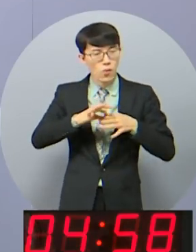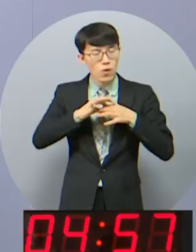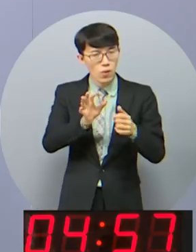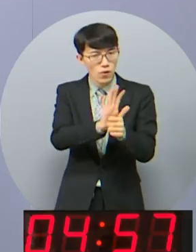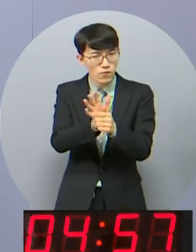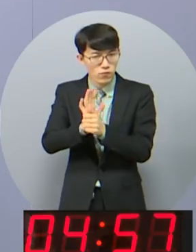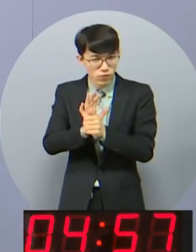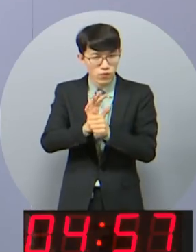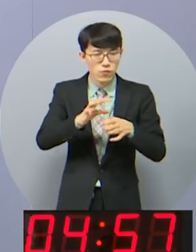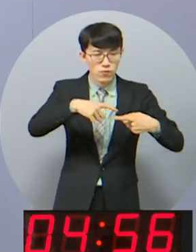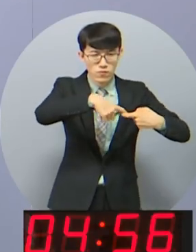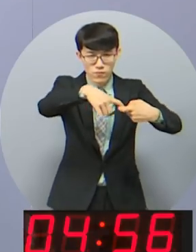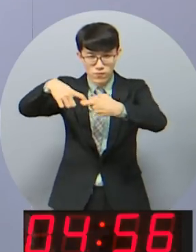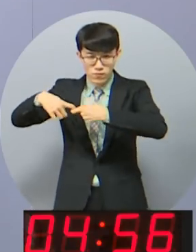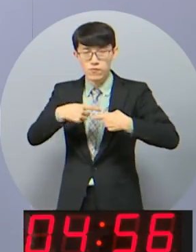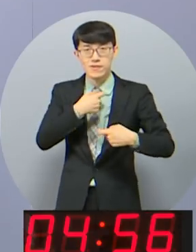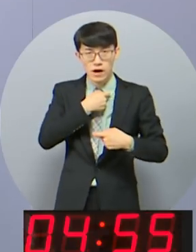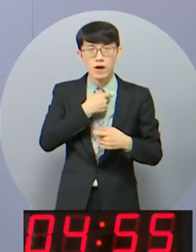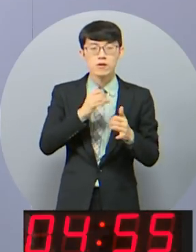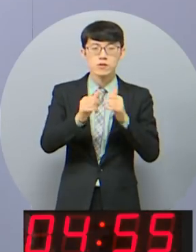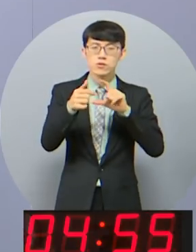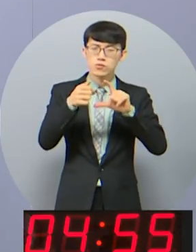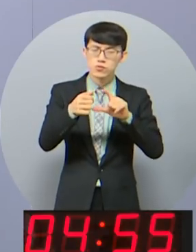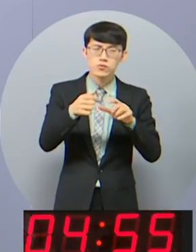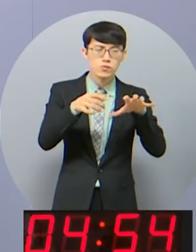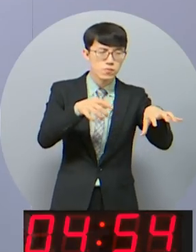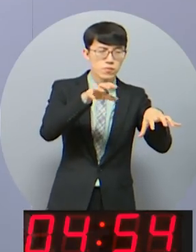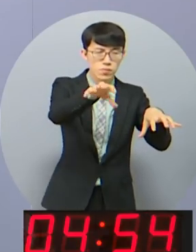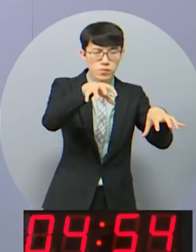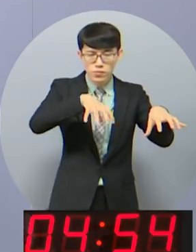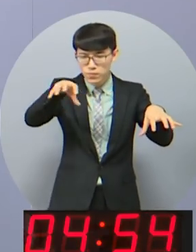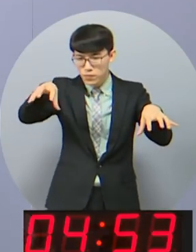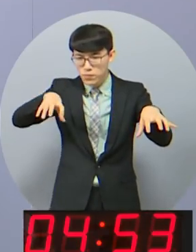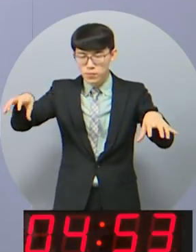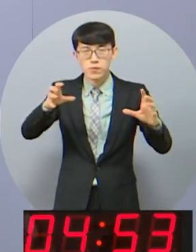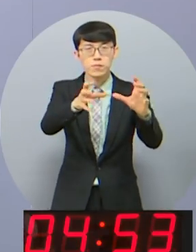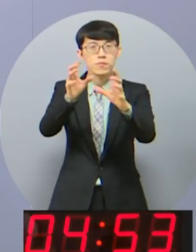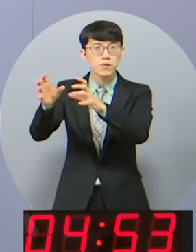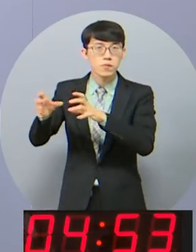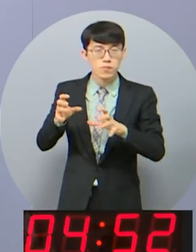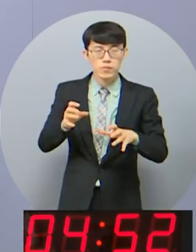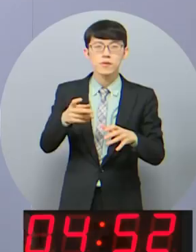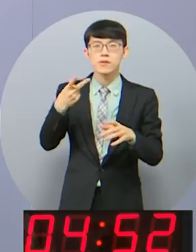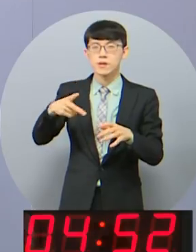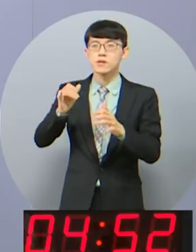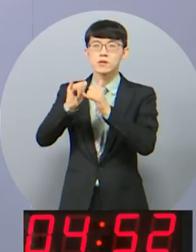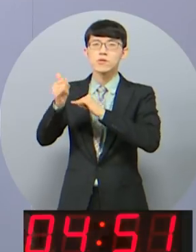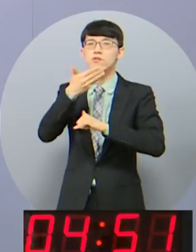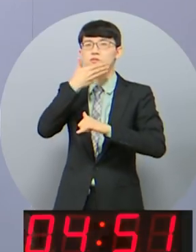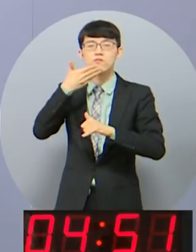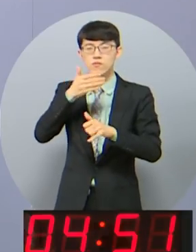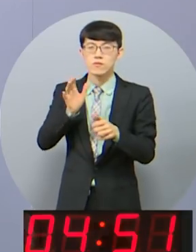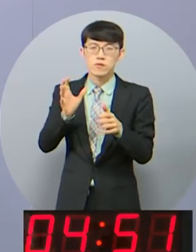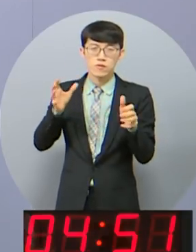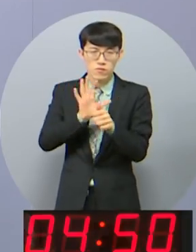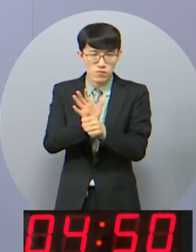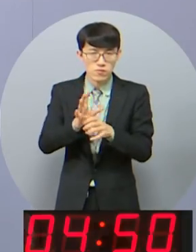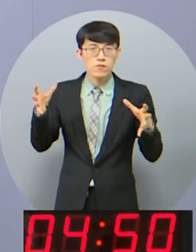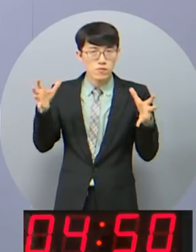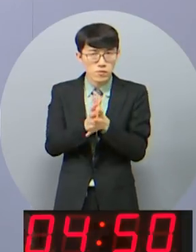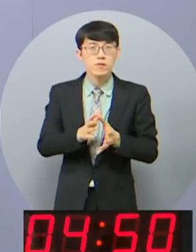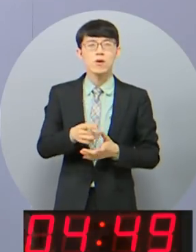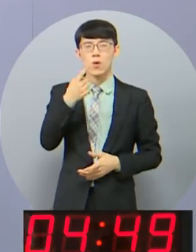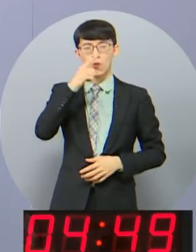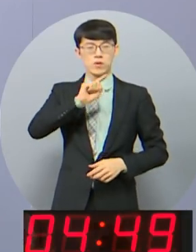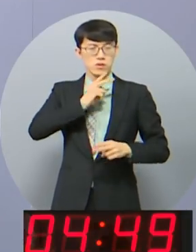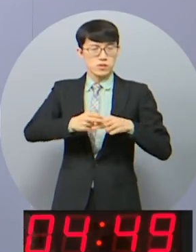社区邻里据点与社会福利服务。我有信心运用个人的财经